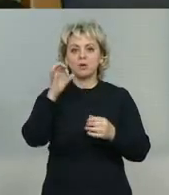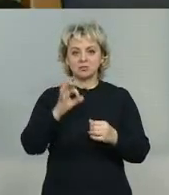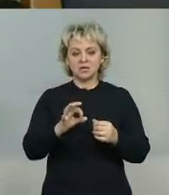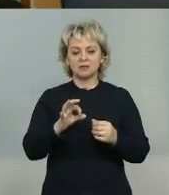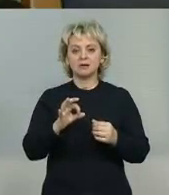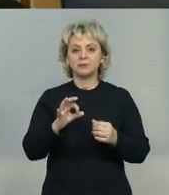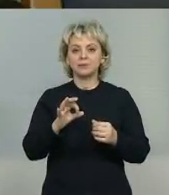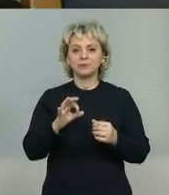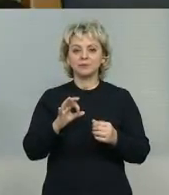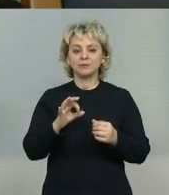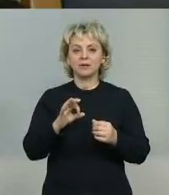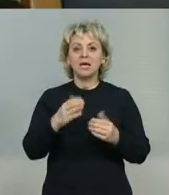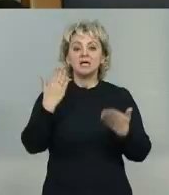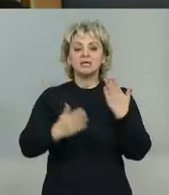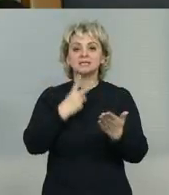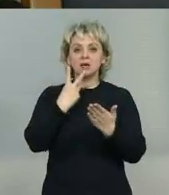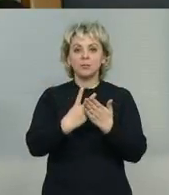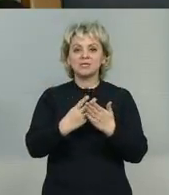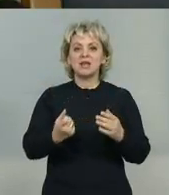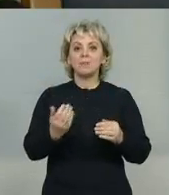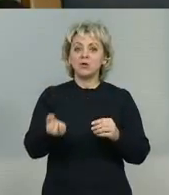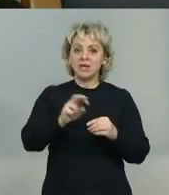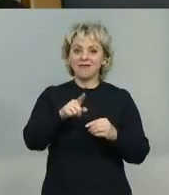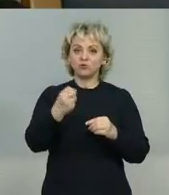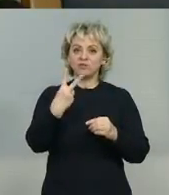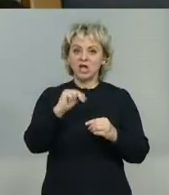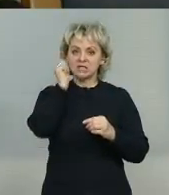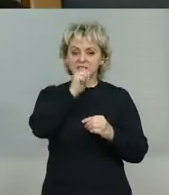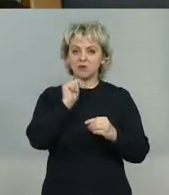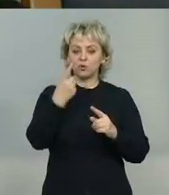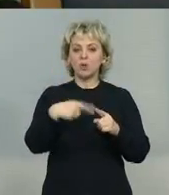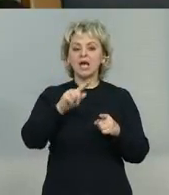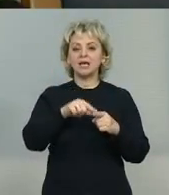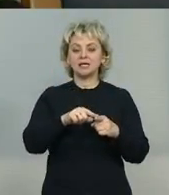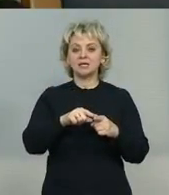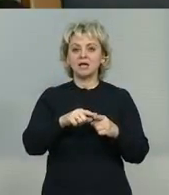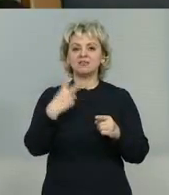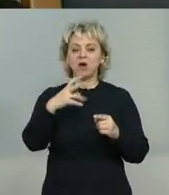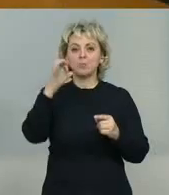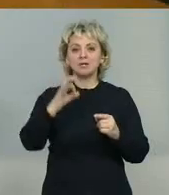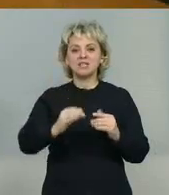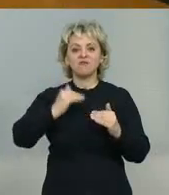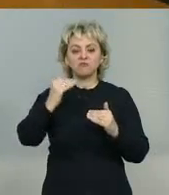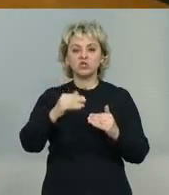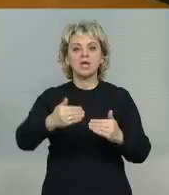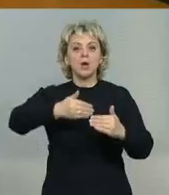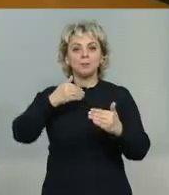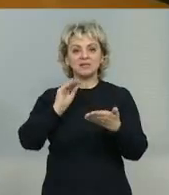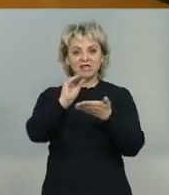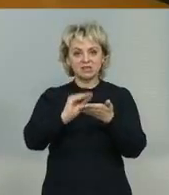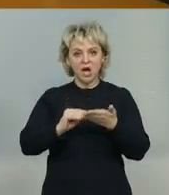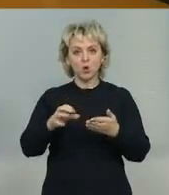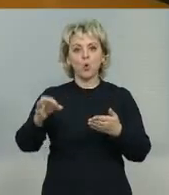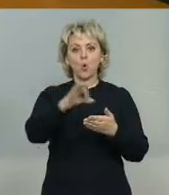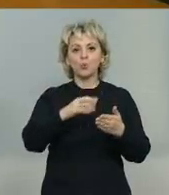64,7%. Если посмотреть на явку 2012 года, это на 2% выше. По предварительным